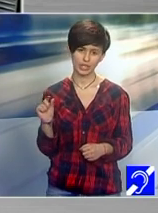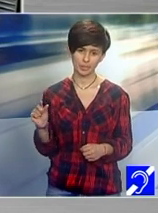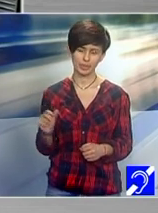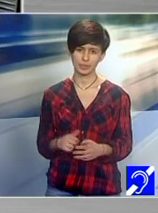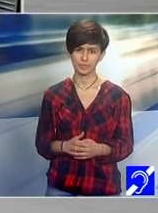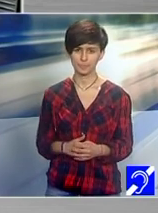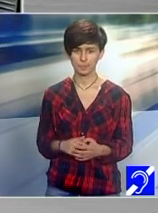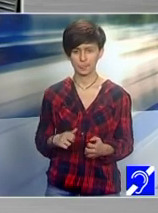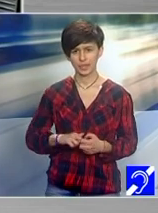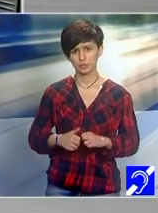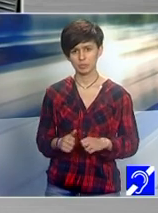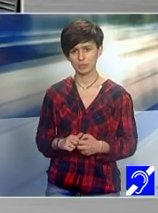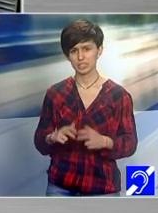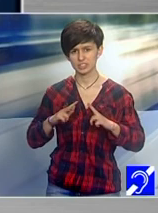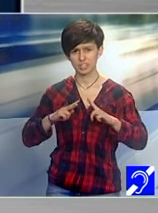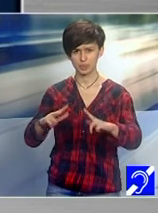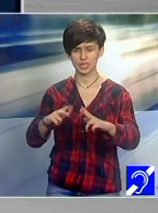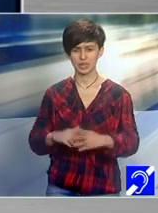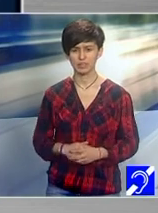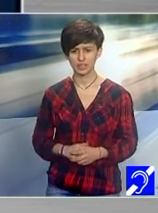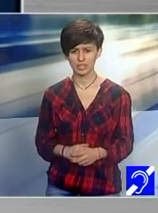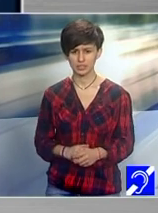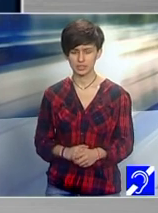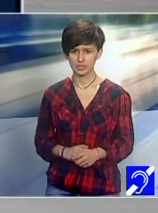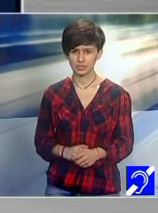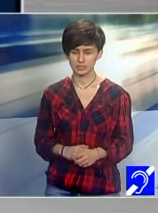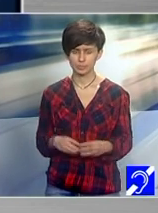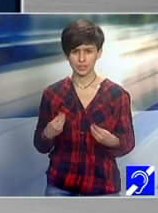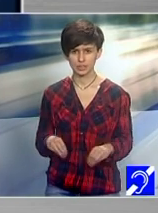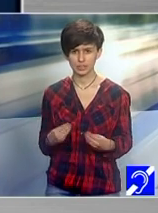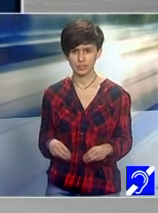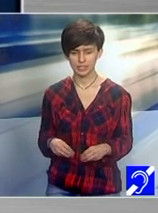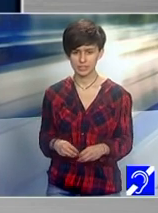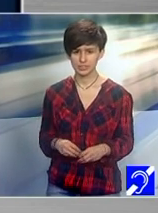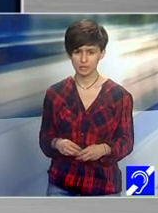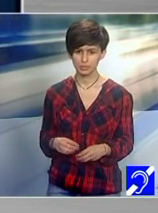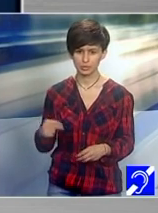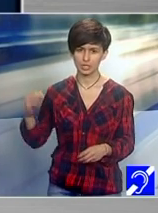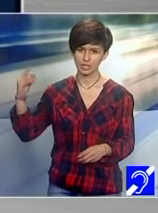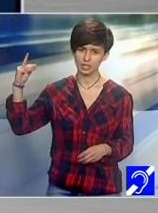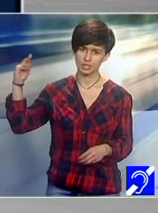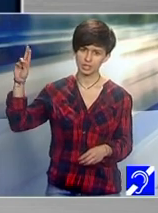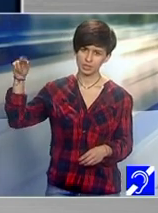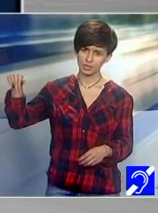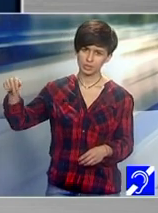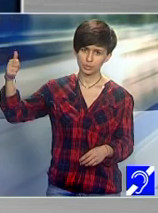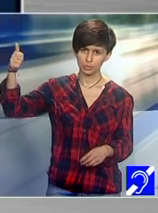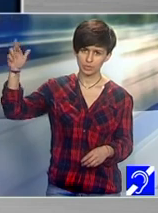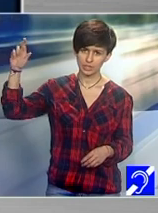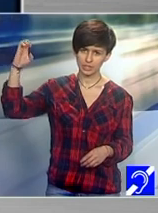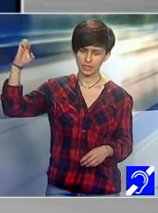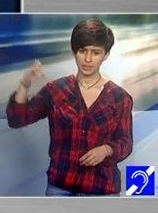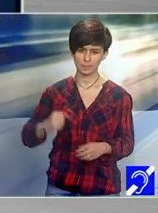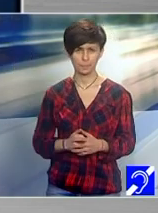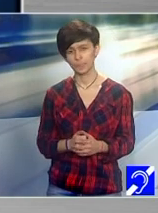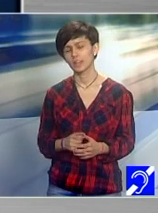noștri, problema e mult mai gravă. Pe malul Dunării, de exemplu, iarna, dacă n-ai un vaporaș care să te ducă, salvarea nu merge, e